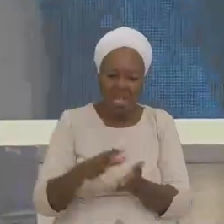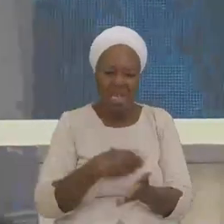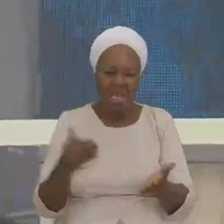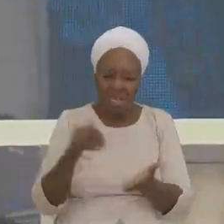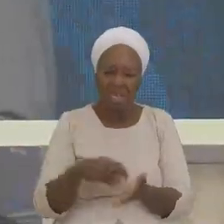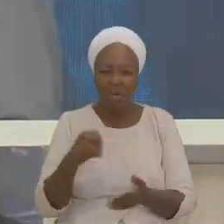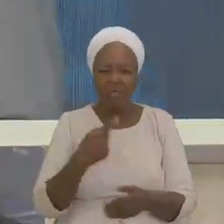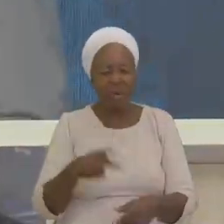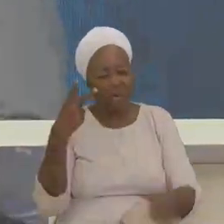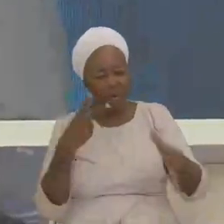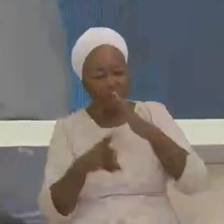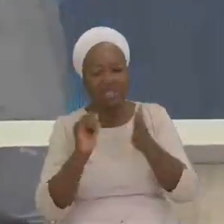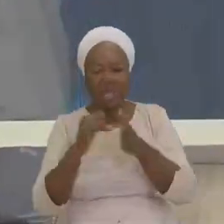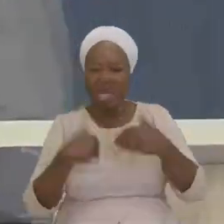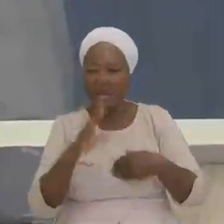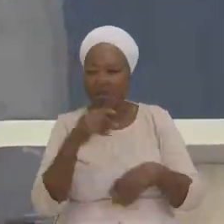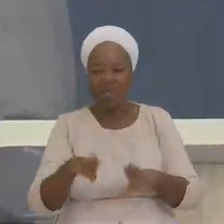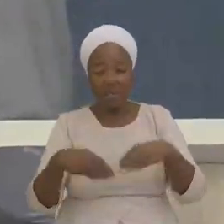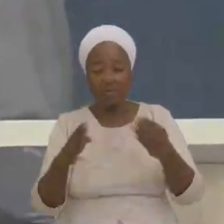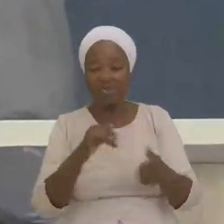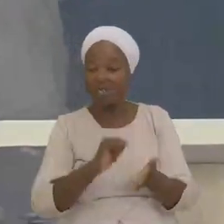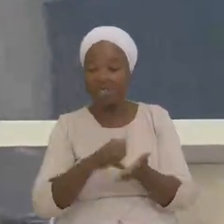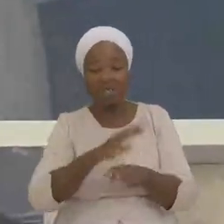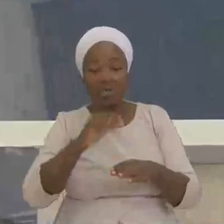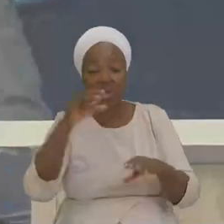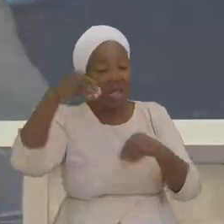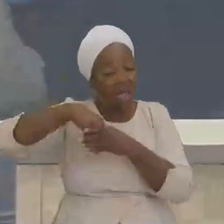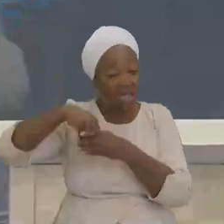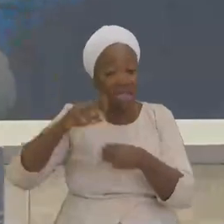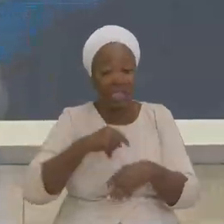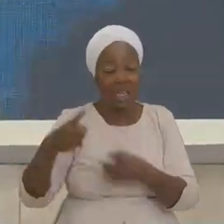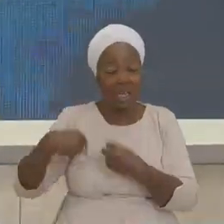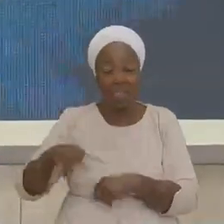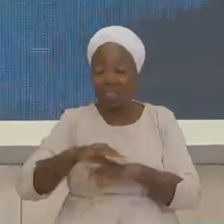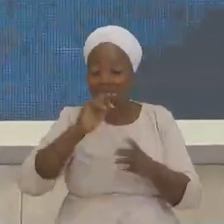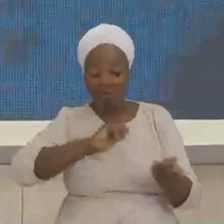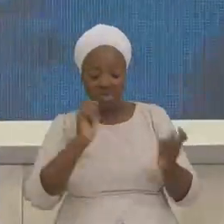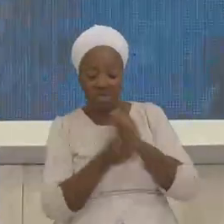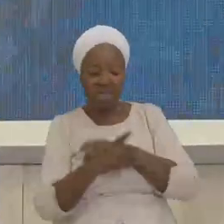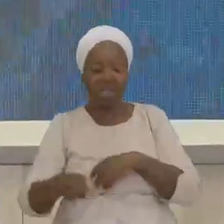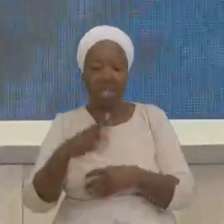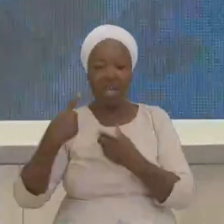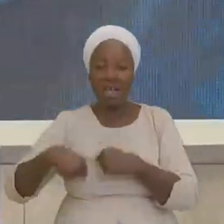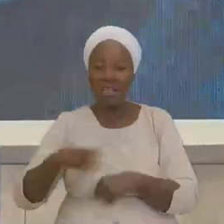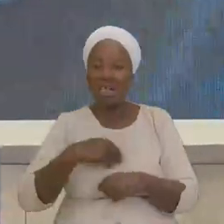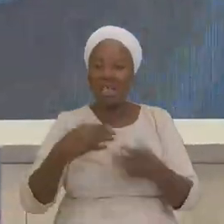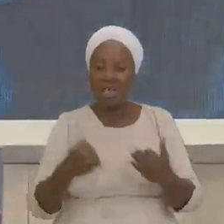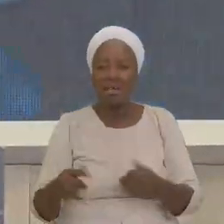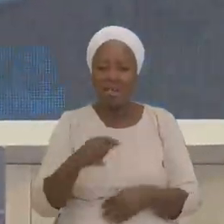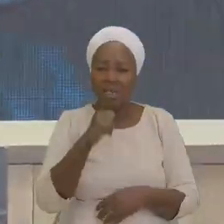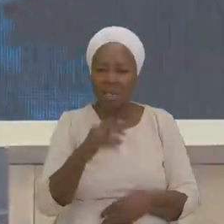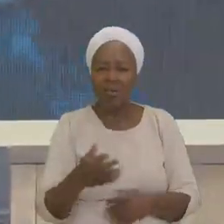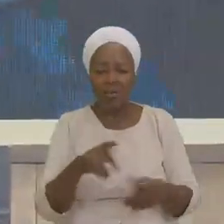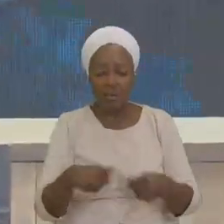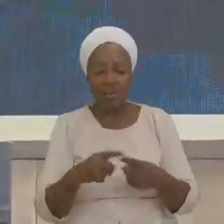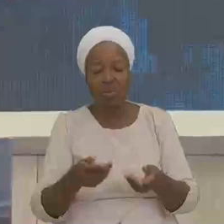C'était une répétition verbale de la prophétie qui avait été donnée. Cela n'est pas entré dans leur cœur. Cela n'a pas changé leur